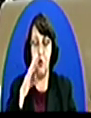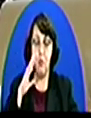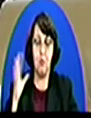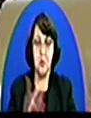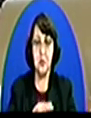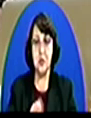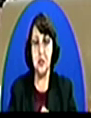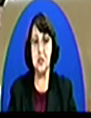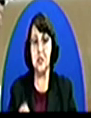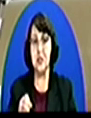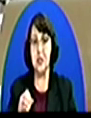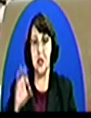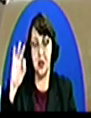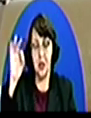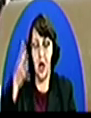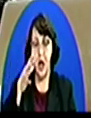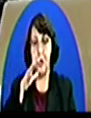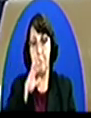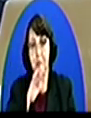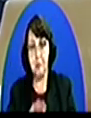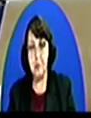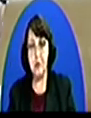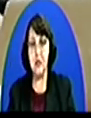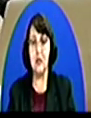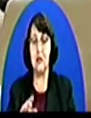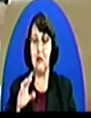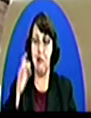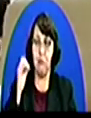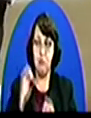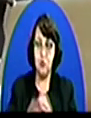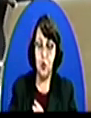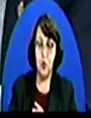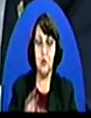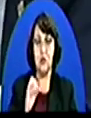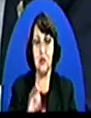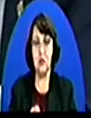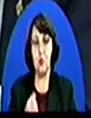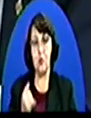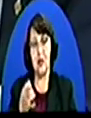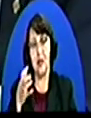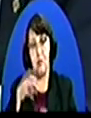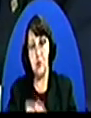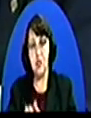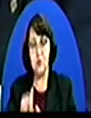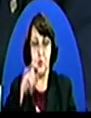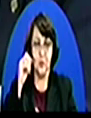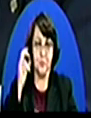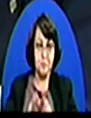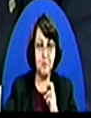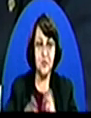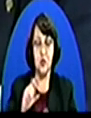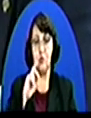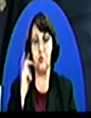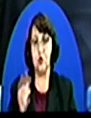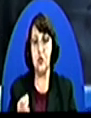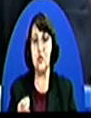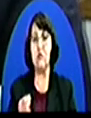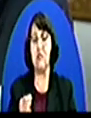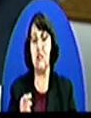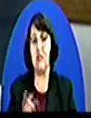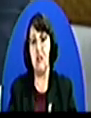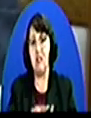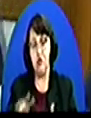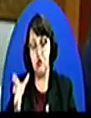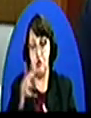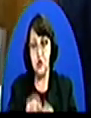эрчим хүчний хэрэглээг дэмжих, эрчим хүч үйлдвэрлэлт хэрэглээний балансыг тогтворжуулах, зарчим хүчний алдагдлыг бууруулах боломж бүрдэх юм а.